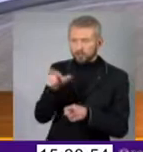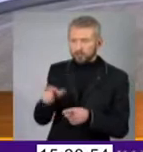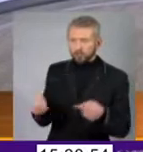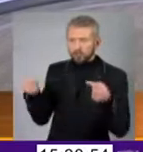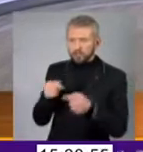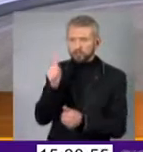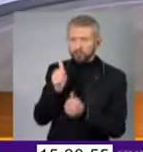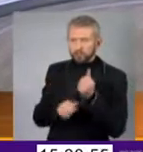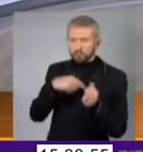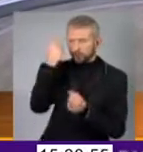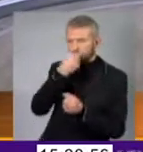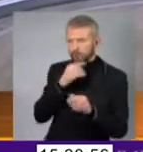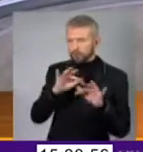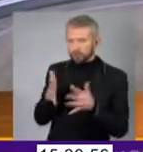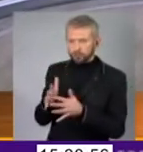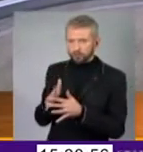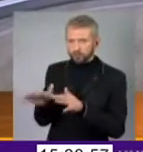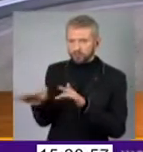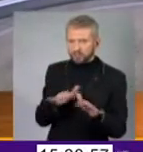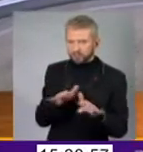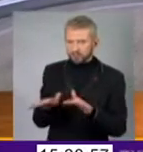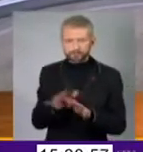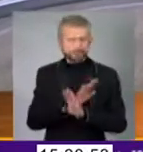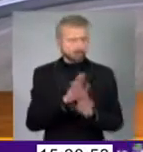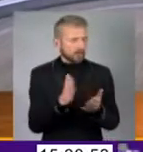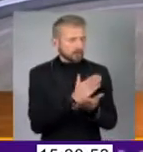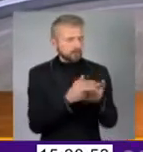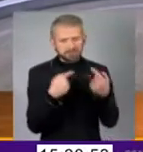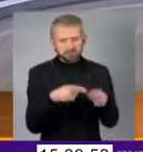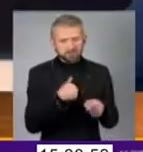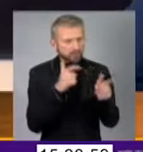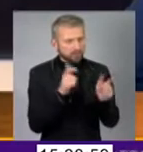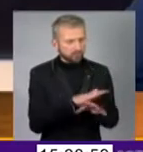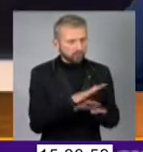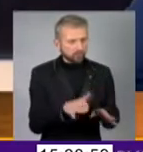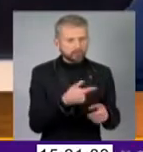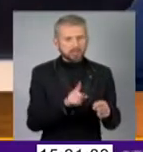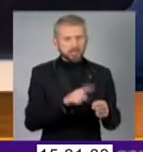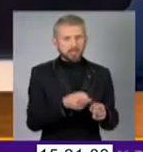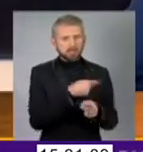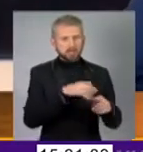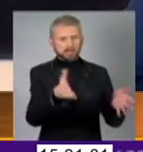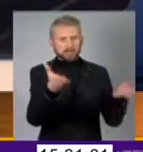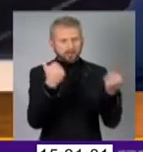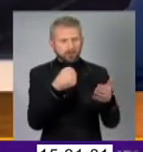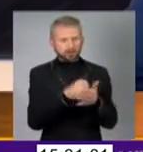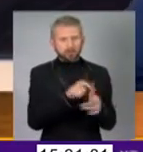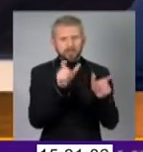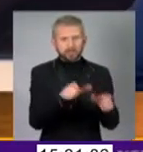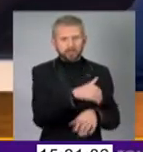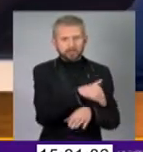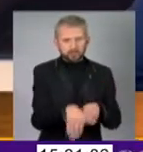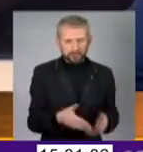в кожному індивідуальному випадку реагувати. Ні, там зовсім інше, я з вами не погоджуся, бо це ми закликаємо до перекриття вулиць десь